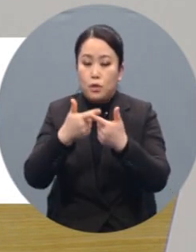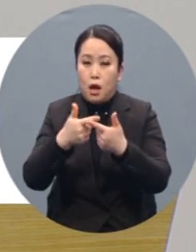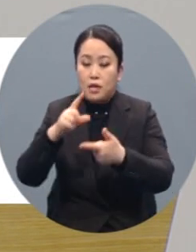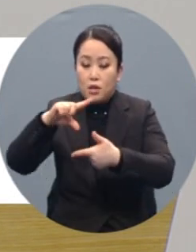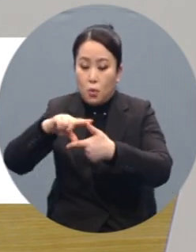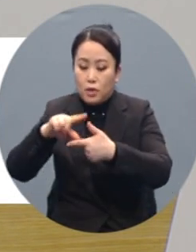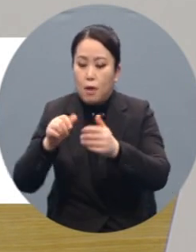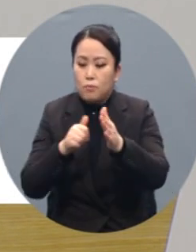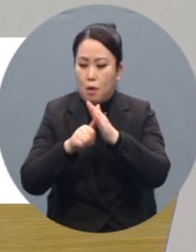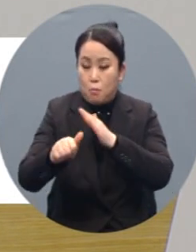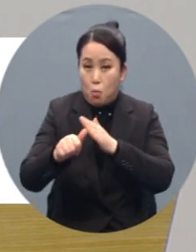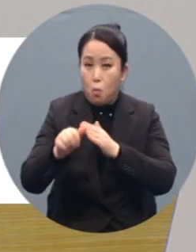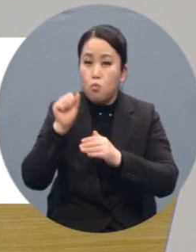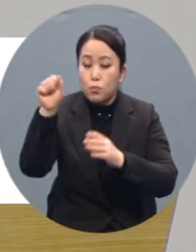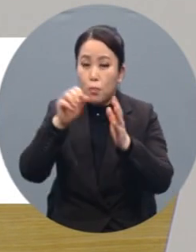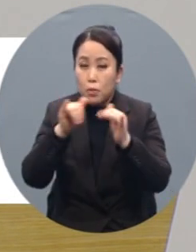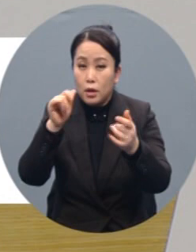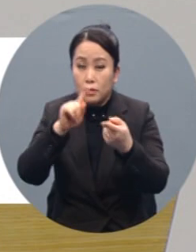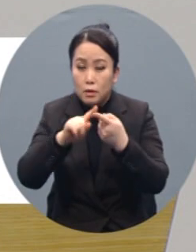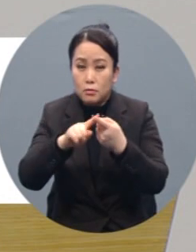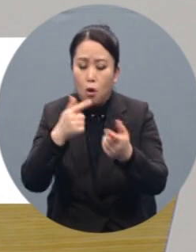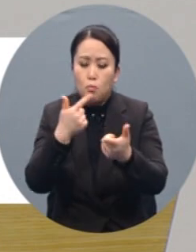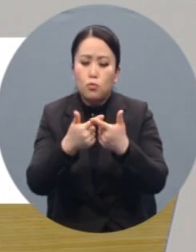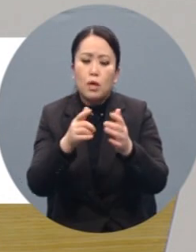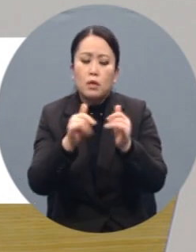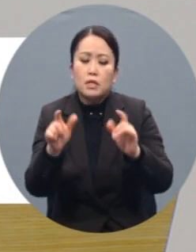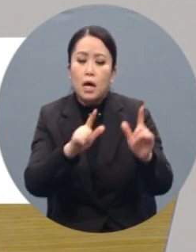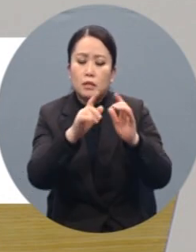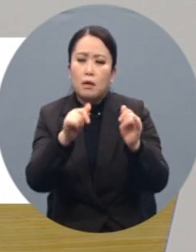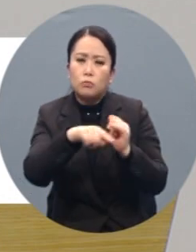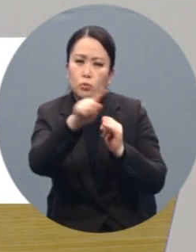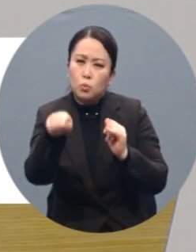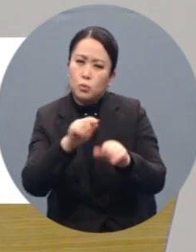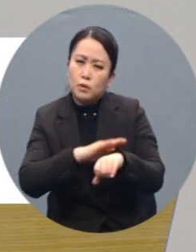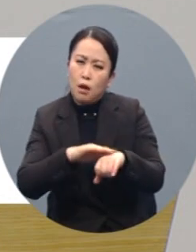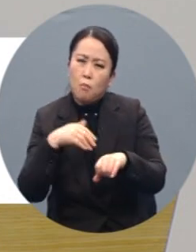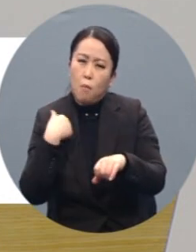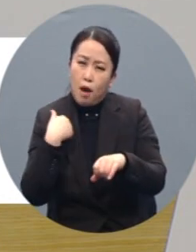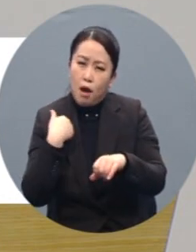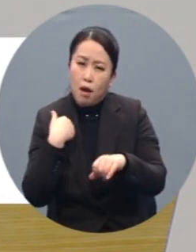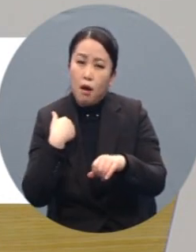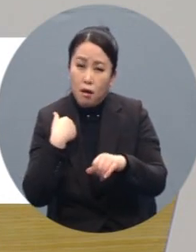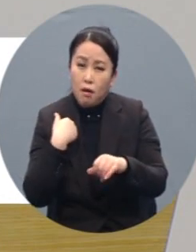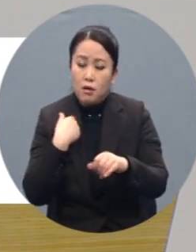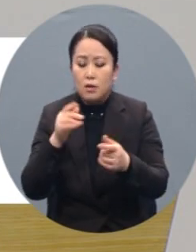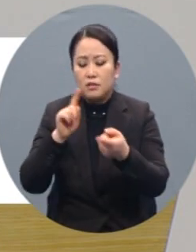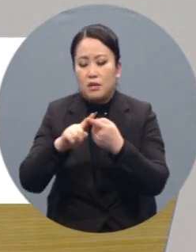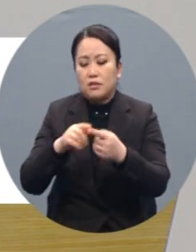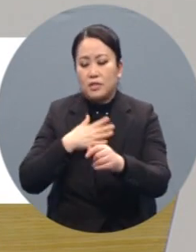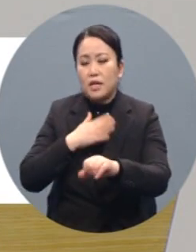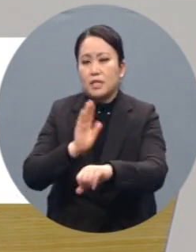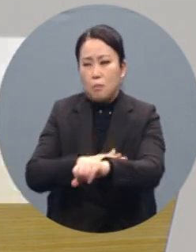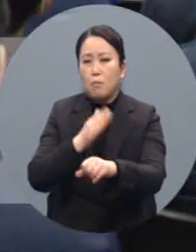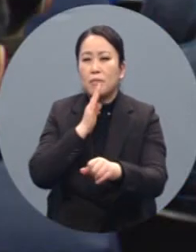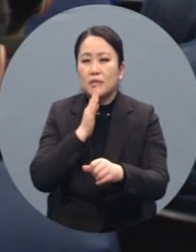것에 대해서 부산 분들조차도 모르고 계시는 것은 뭐 전적으로 제